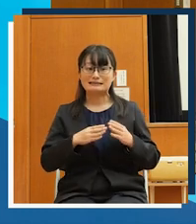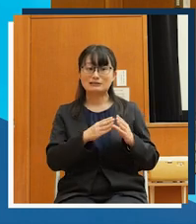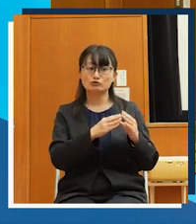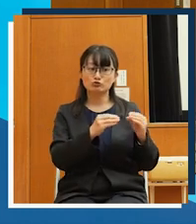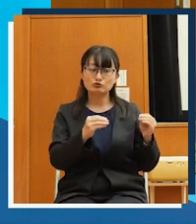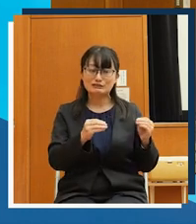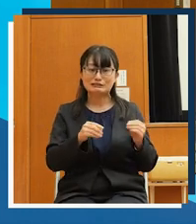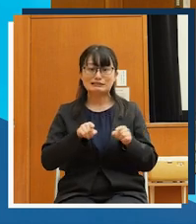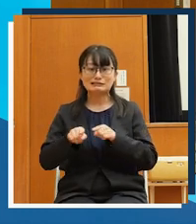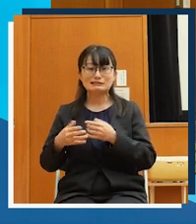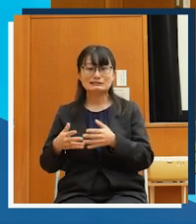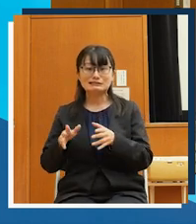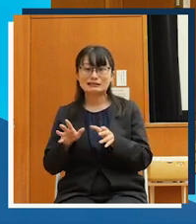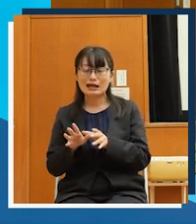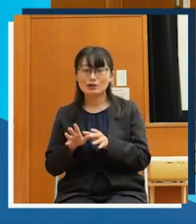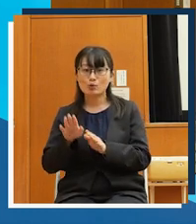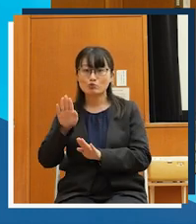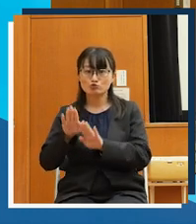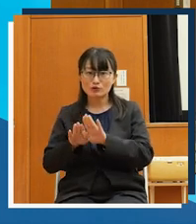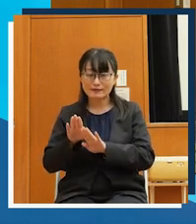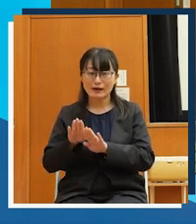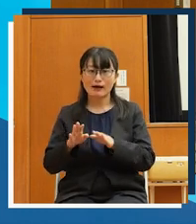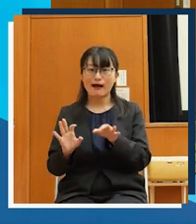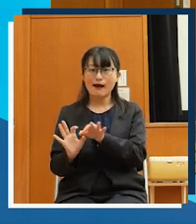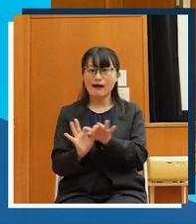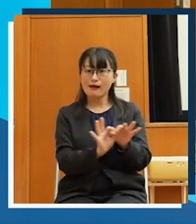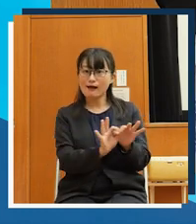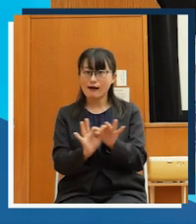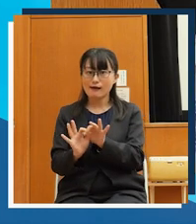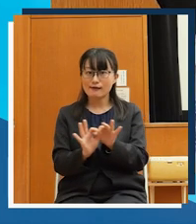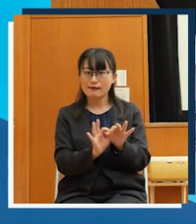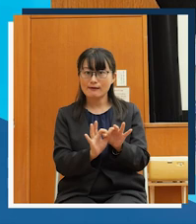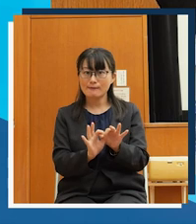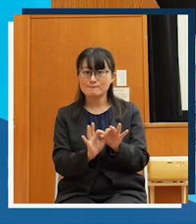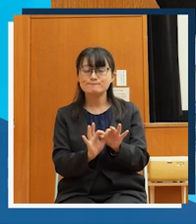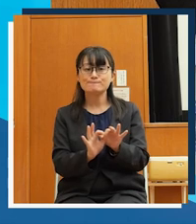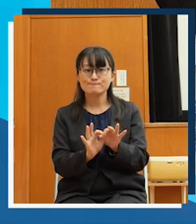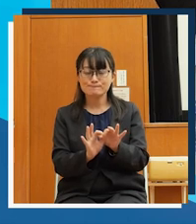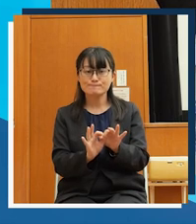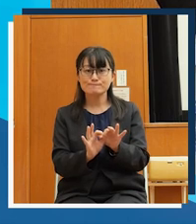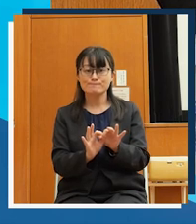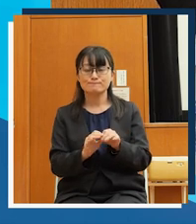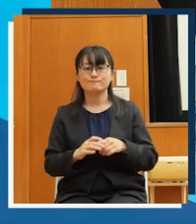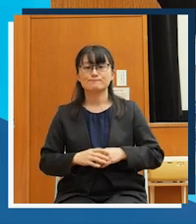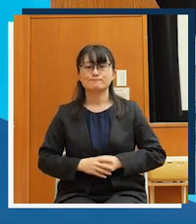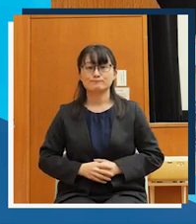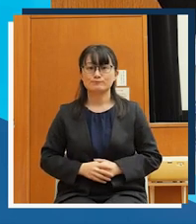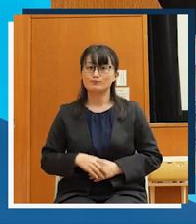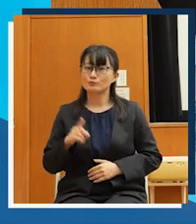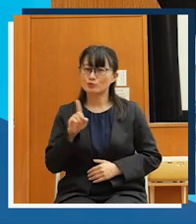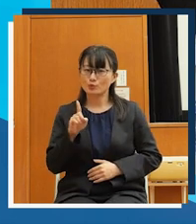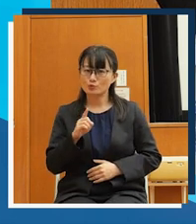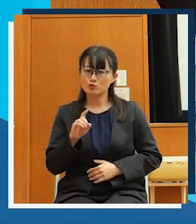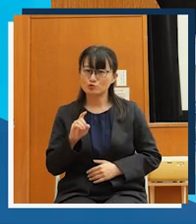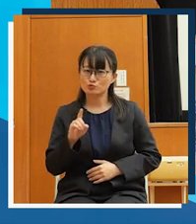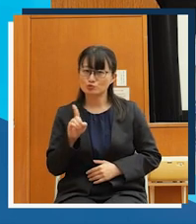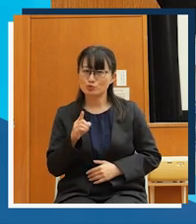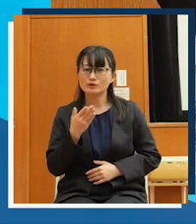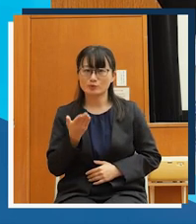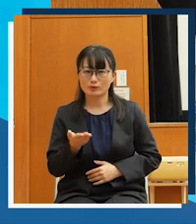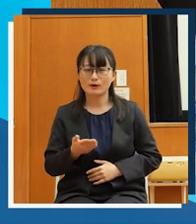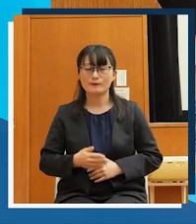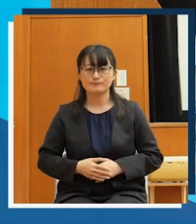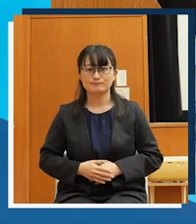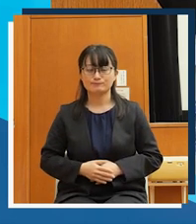体の姿関係ですねというものま法が予定しているものという言い方もできるかもしれないんですがあまどんなものなんでしょうかそしてま今回は